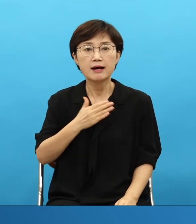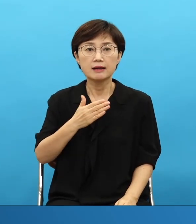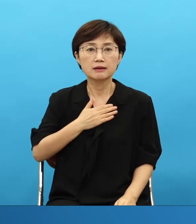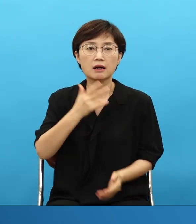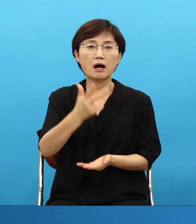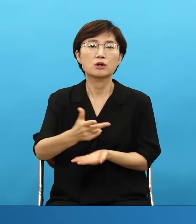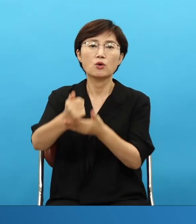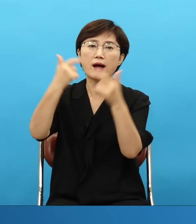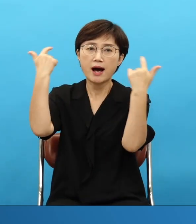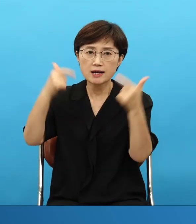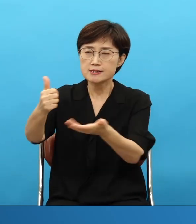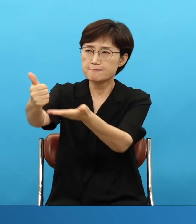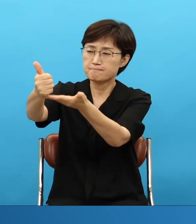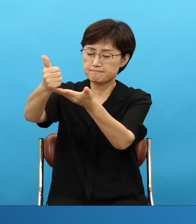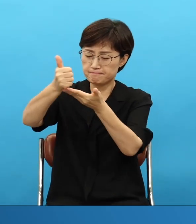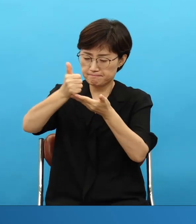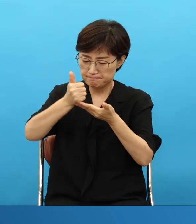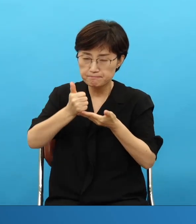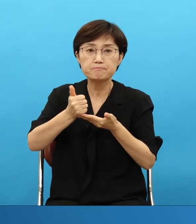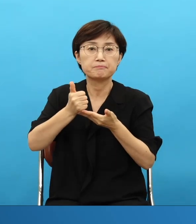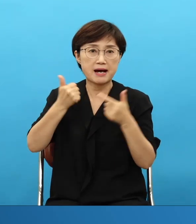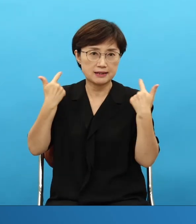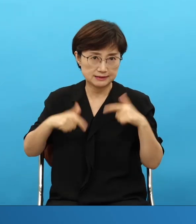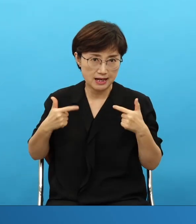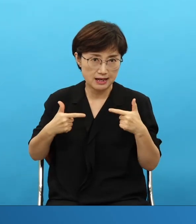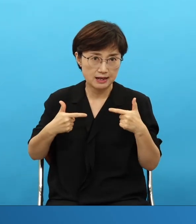내가 여호와를 항상 내 앞에 모심이여